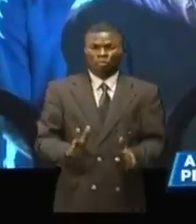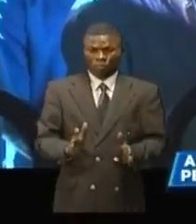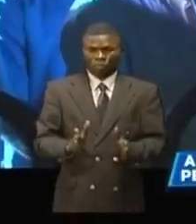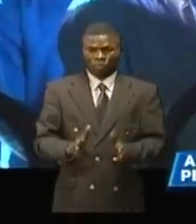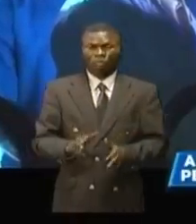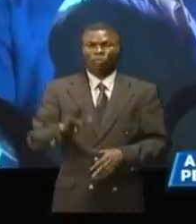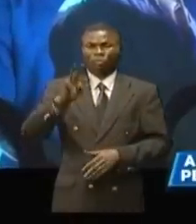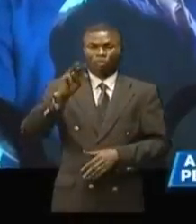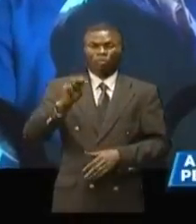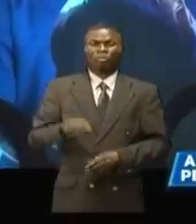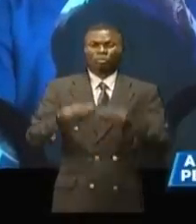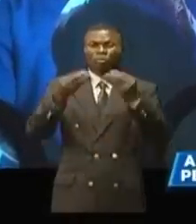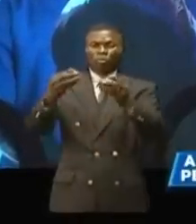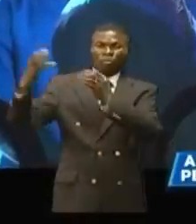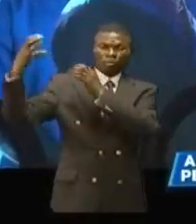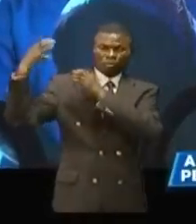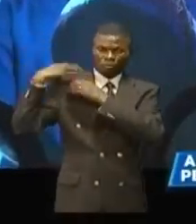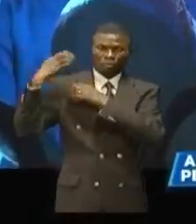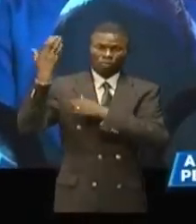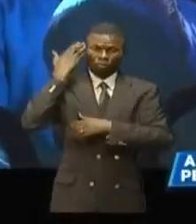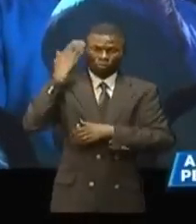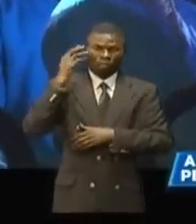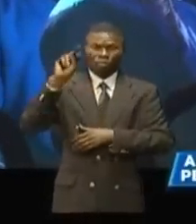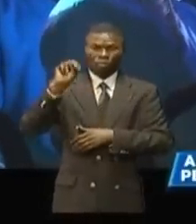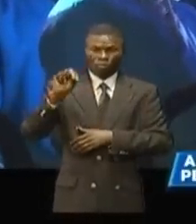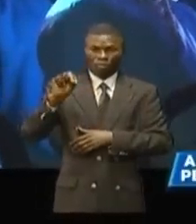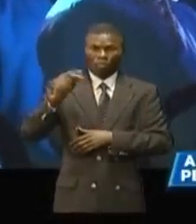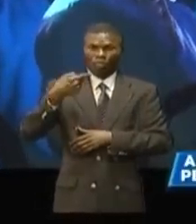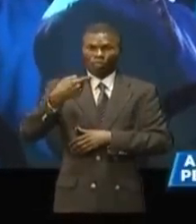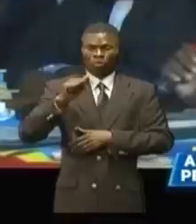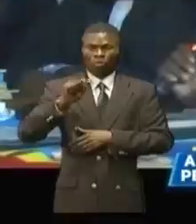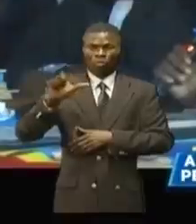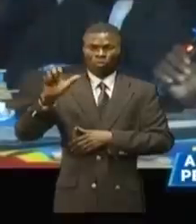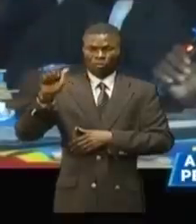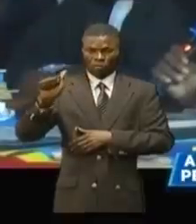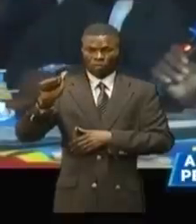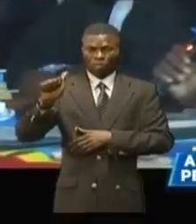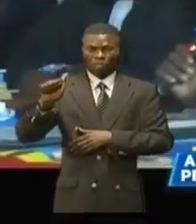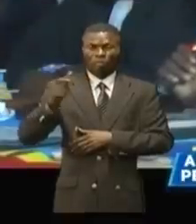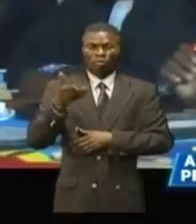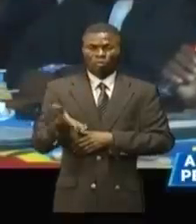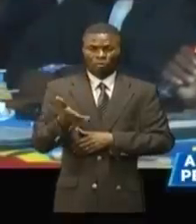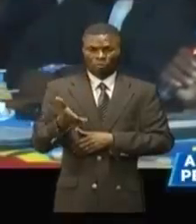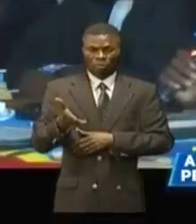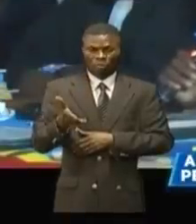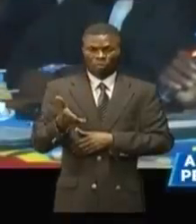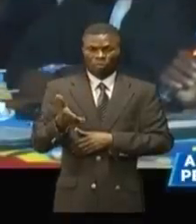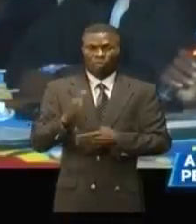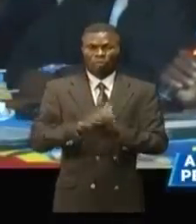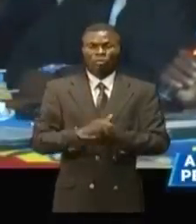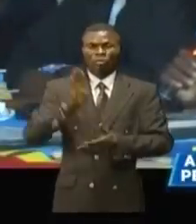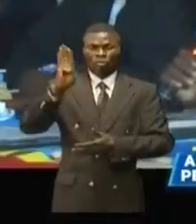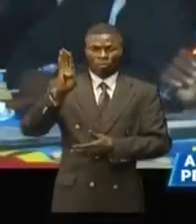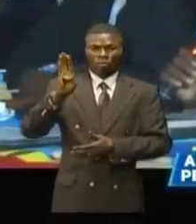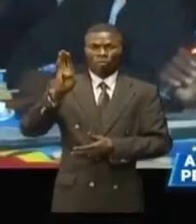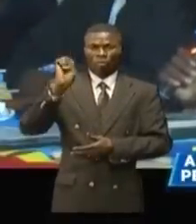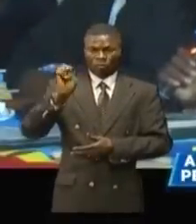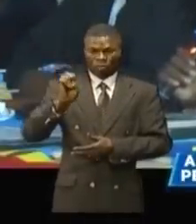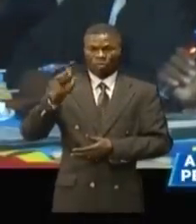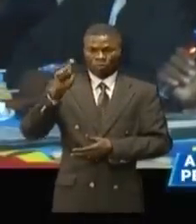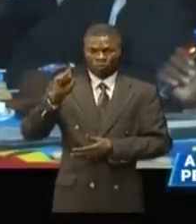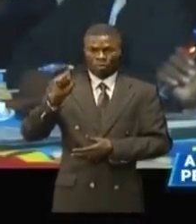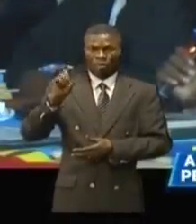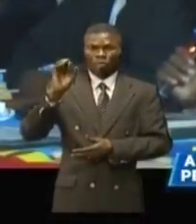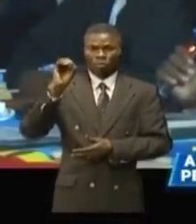à charge des prévenus Ngala Lomana alias Big Boy Bidou, Betofe Eloy